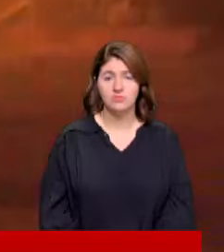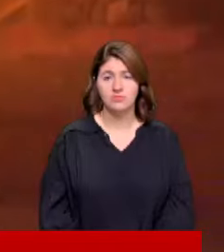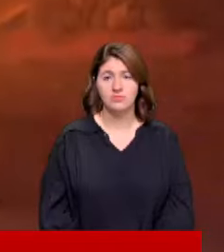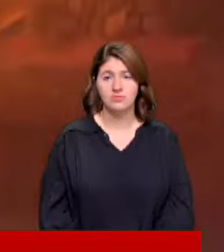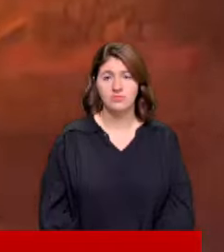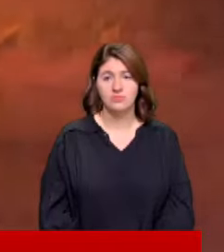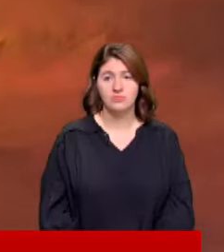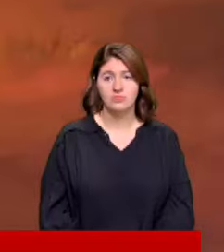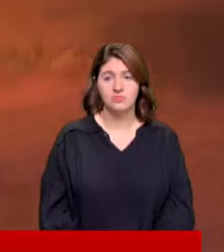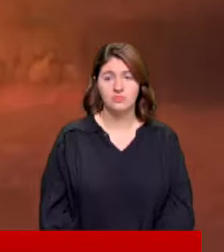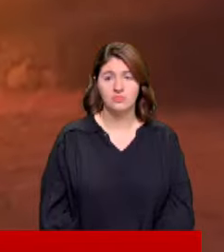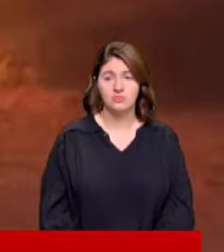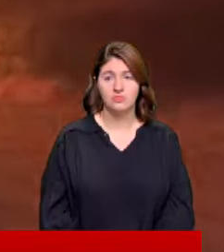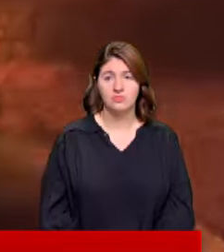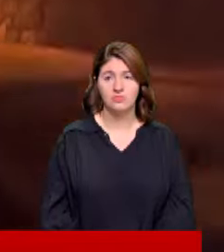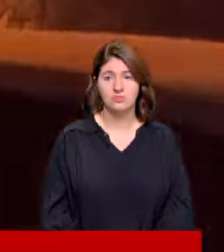bürüdü.